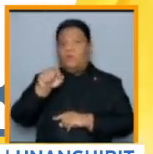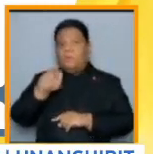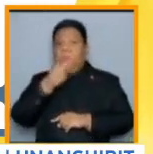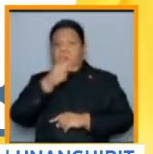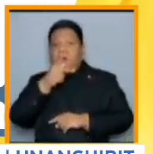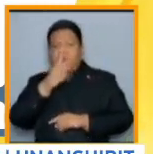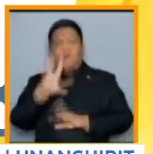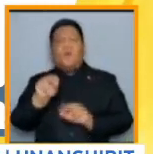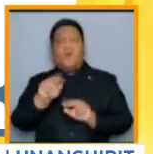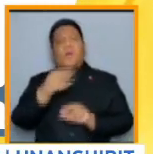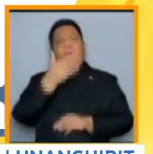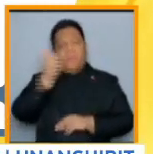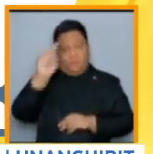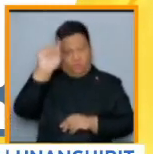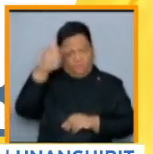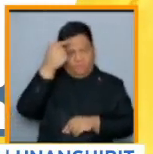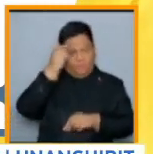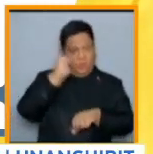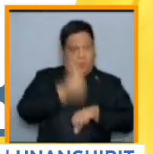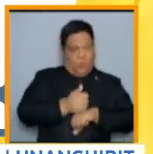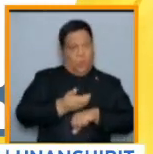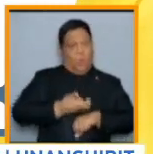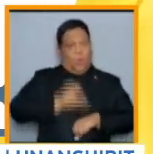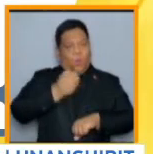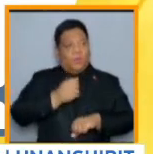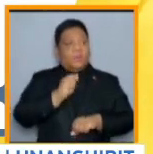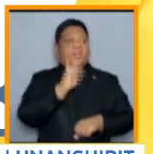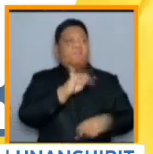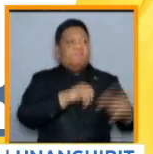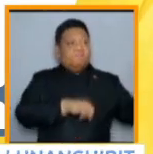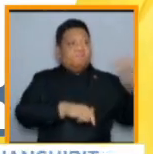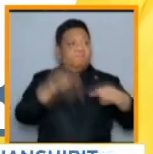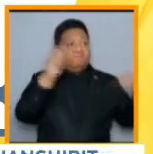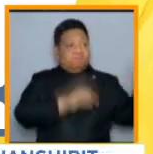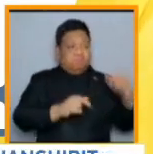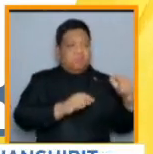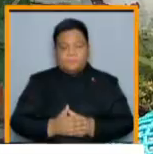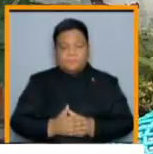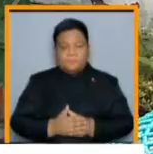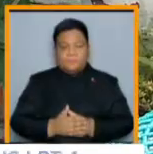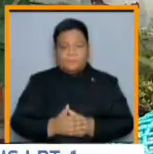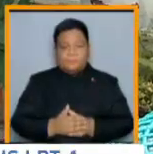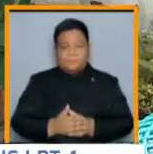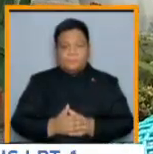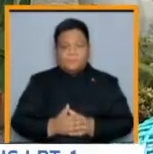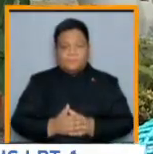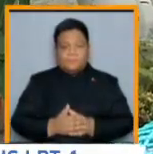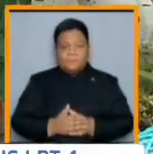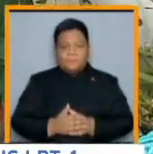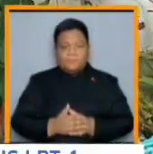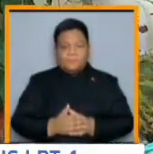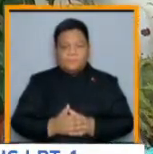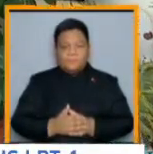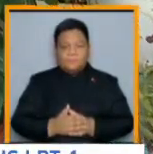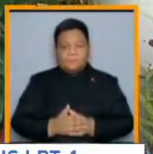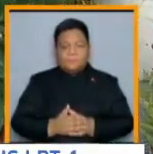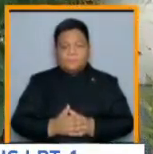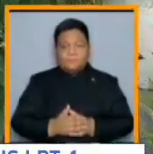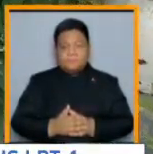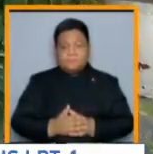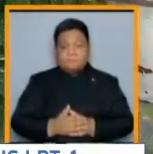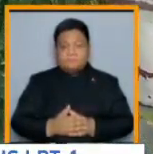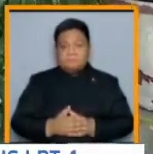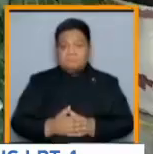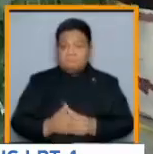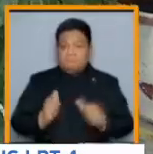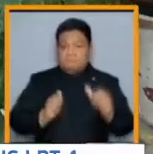pasilidad kung saan ilalagay ang mga nagka-quarantine na Pilipino umuwi galing sa ibang bansa. Ilang buwan matapos ang kanilang engagement,